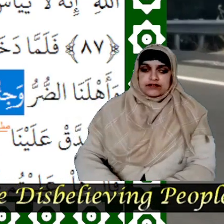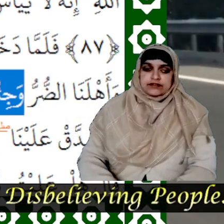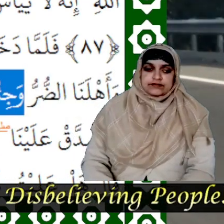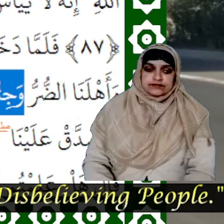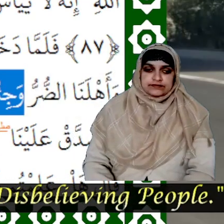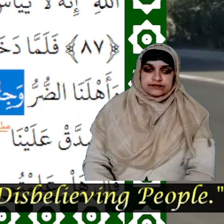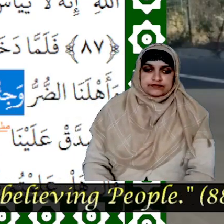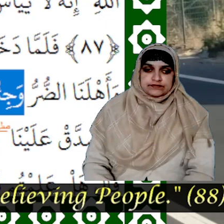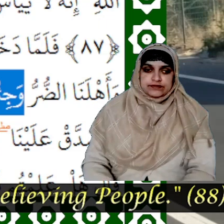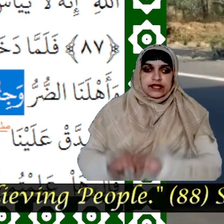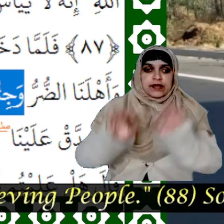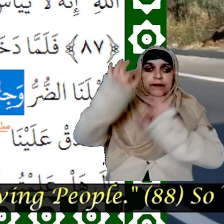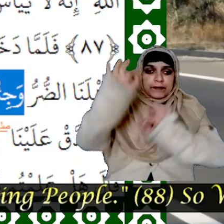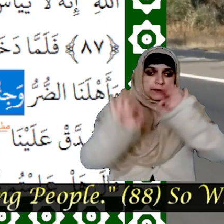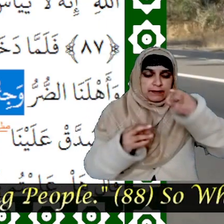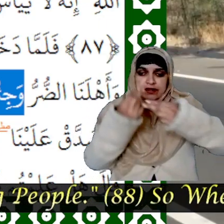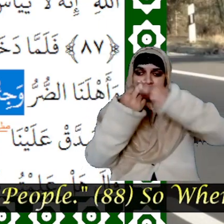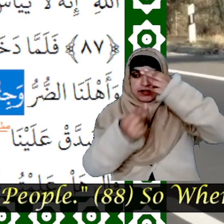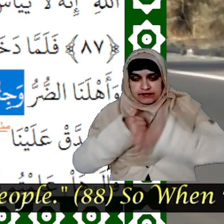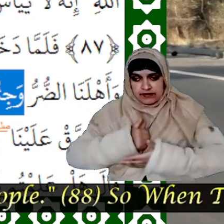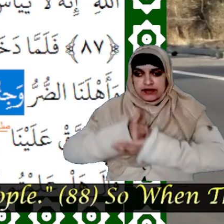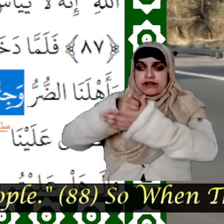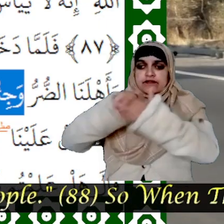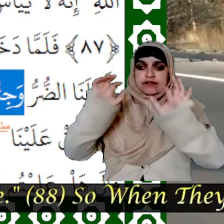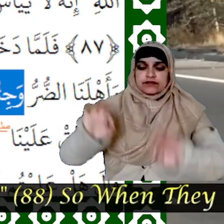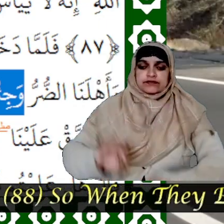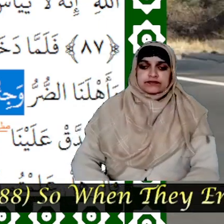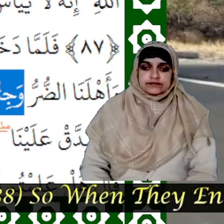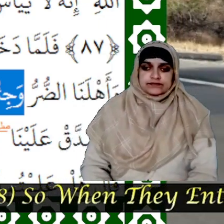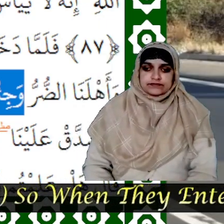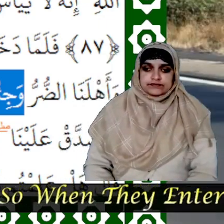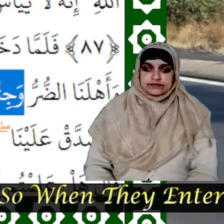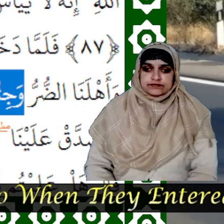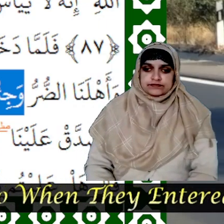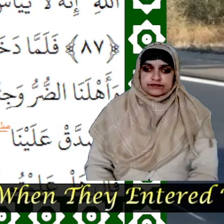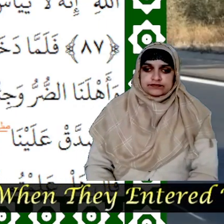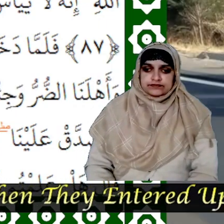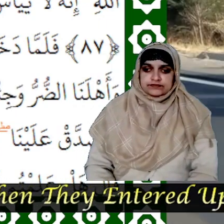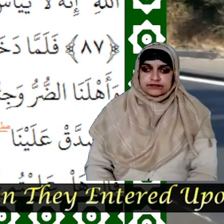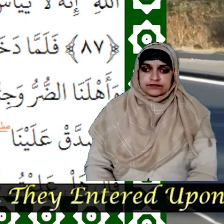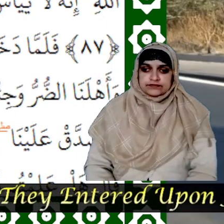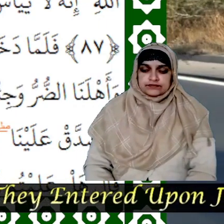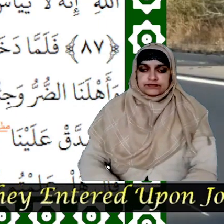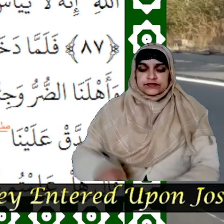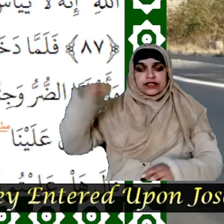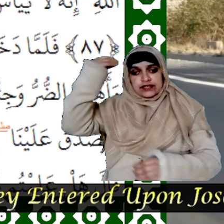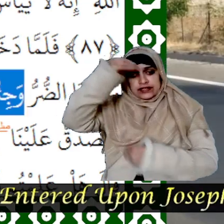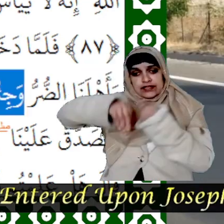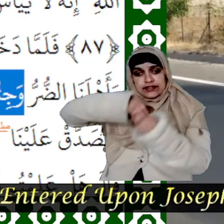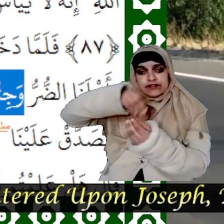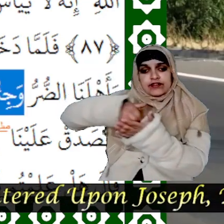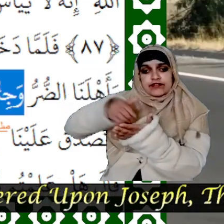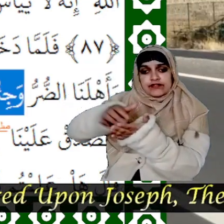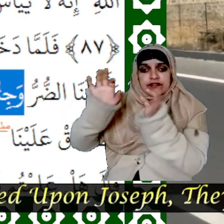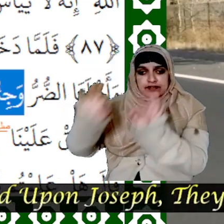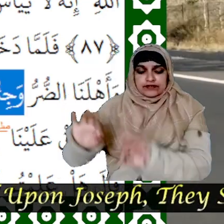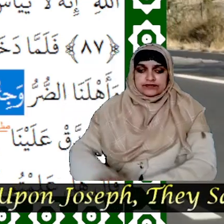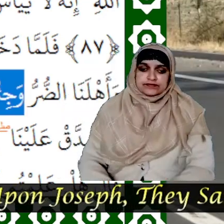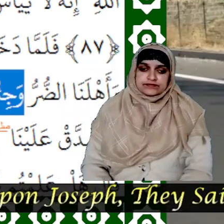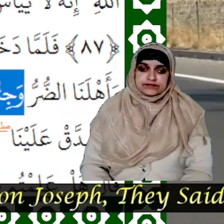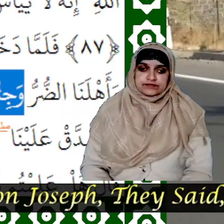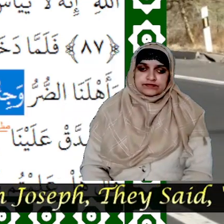إرقو وجئنا ببداعة مزجاة مالق بيساته تقاو